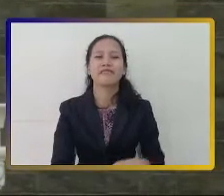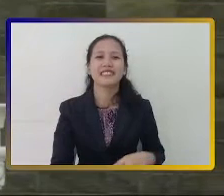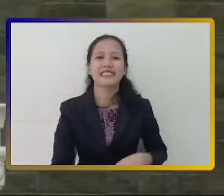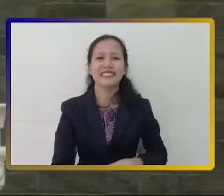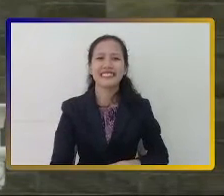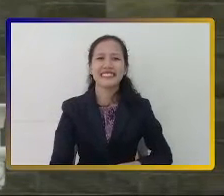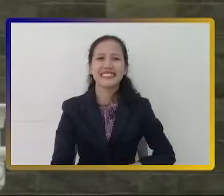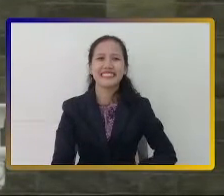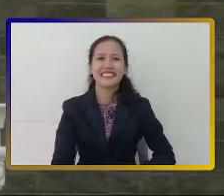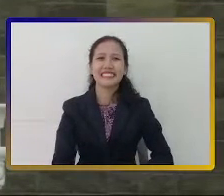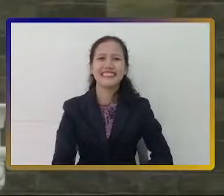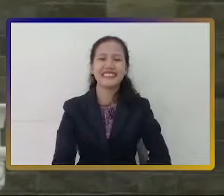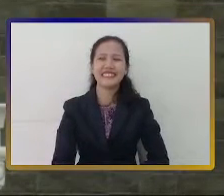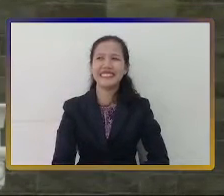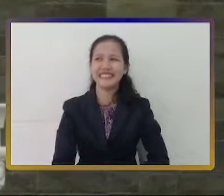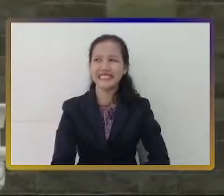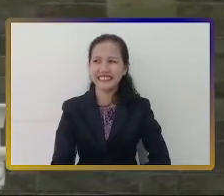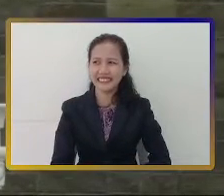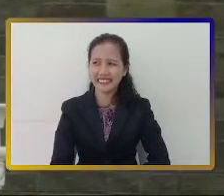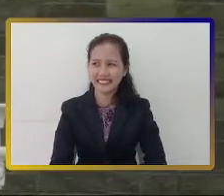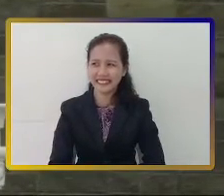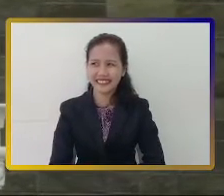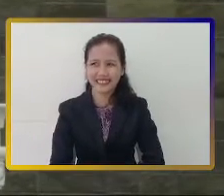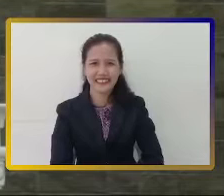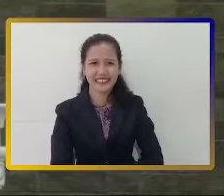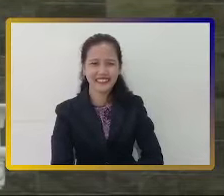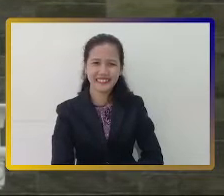See? Nakakalungkot, kapatid.